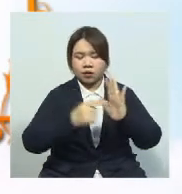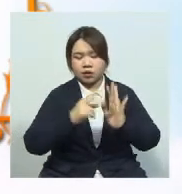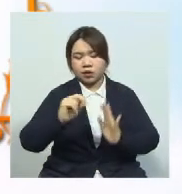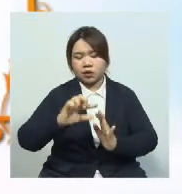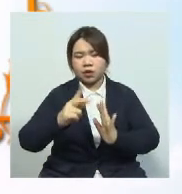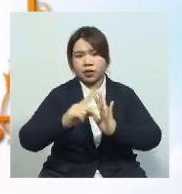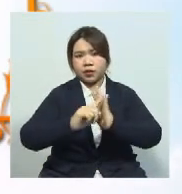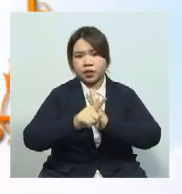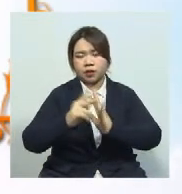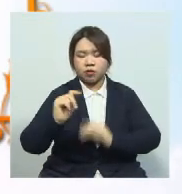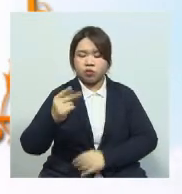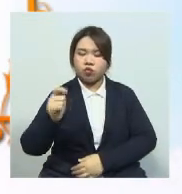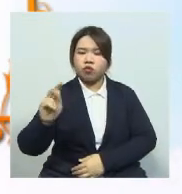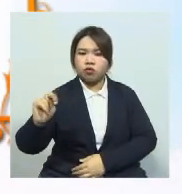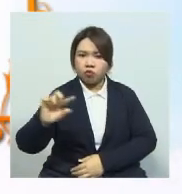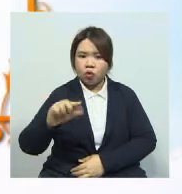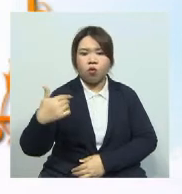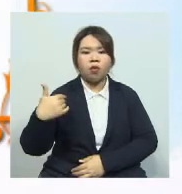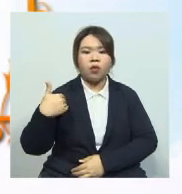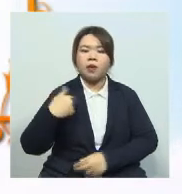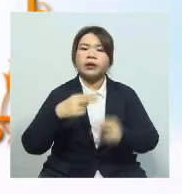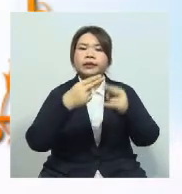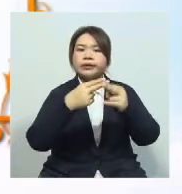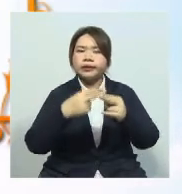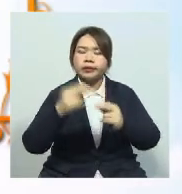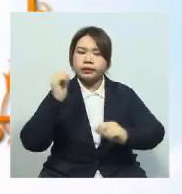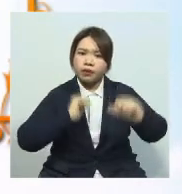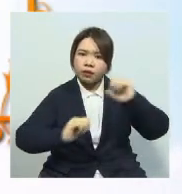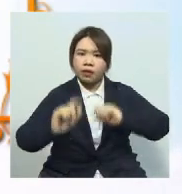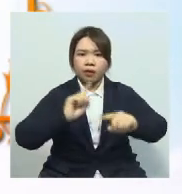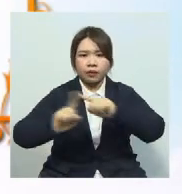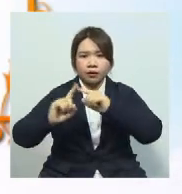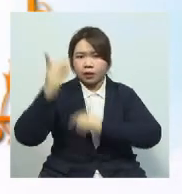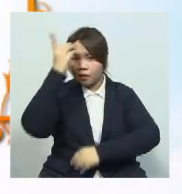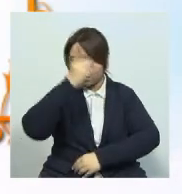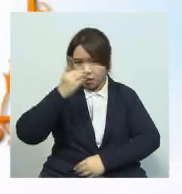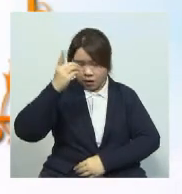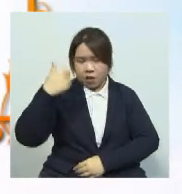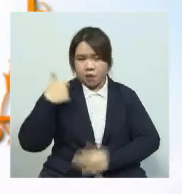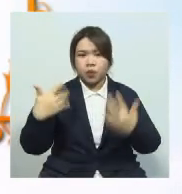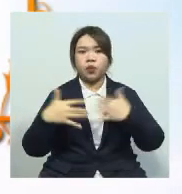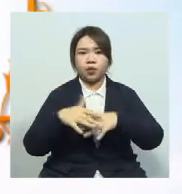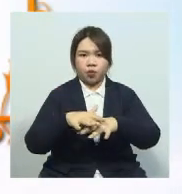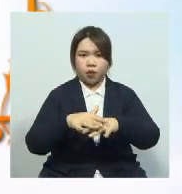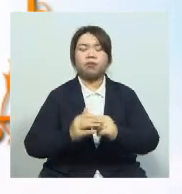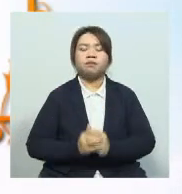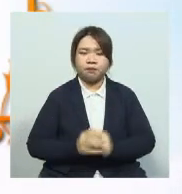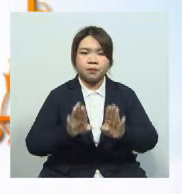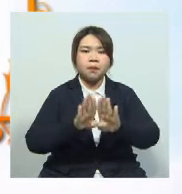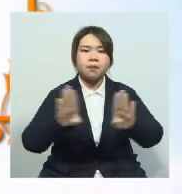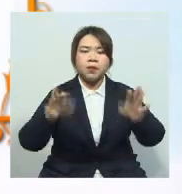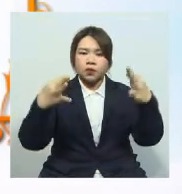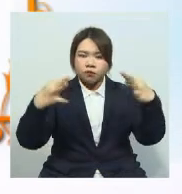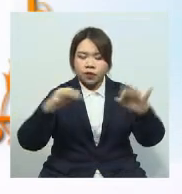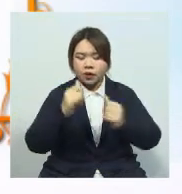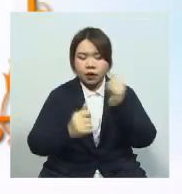อิงประวัติศาสตร์นานาอารยรัตนโกสินทร์โดยดารานักแสดงที่มีชื่อเสียงโดยเปิดให้เข้าชมฟรีทุกรอบการ